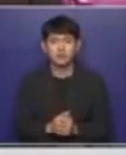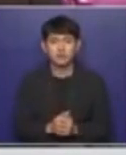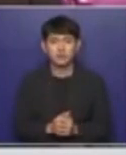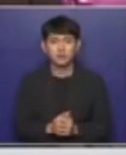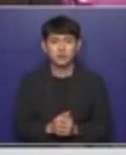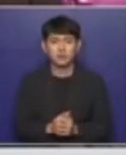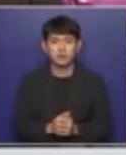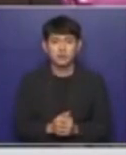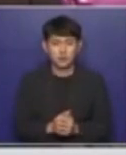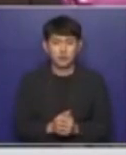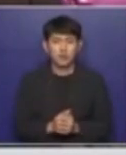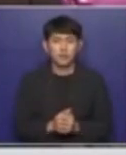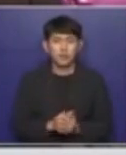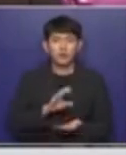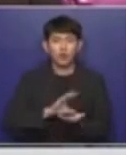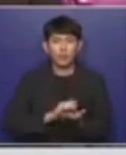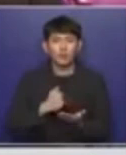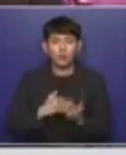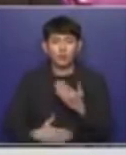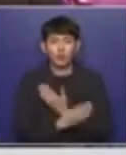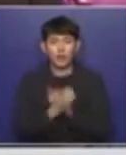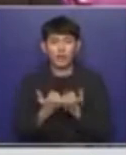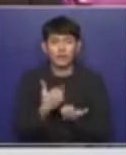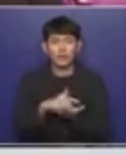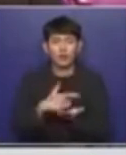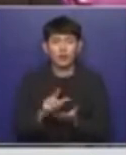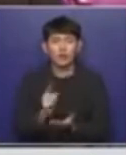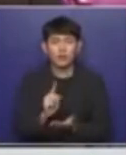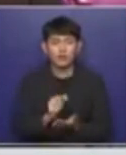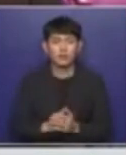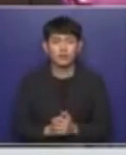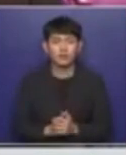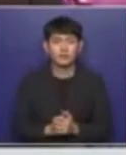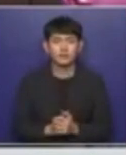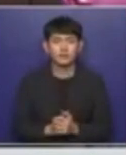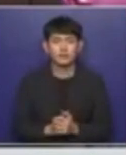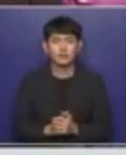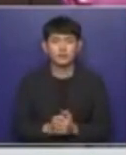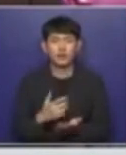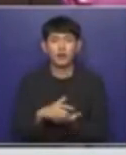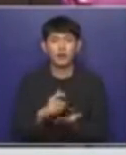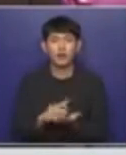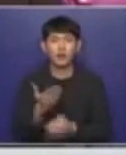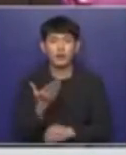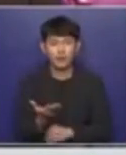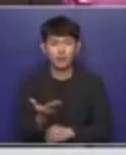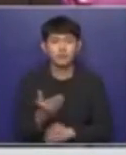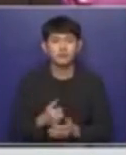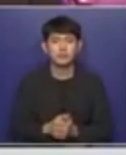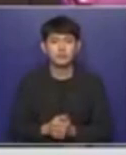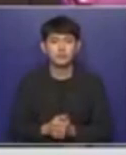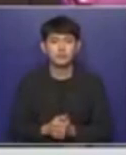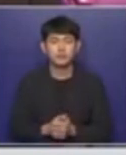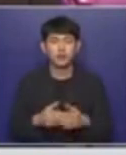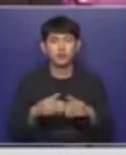2564นี่เป็นเพียงแค่บางส่วนนะครับที่ผมใช้โอกาสตรงนี้บอกกล่าวให้ท่านทาง